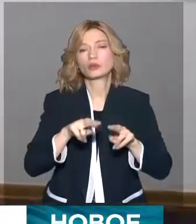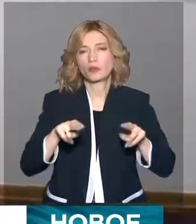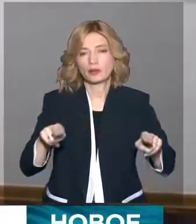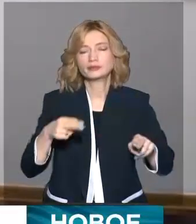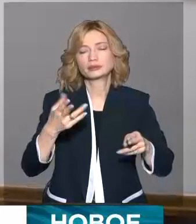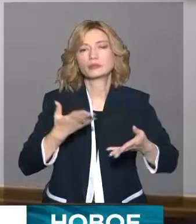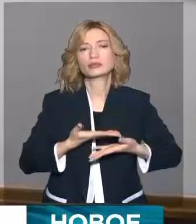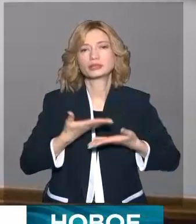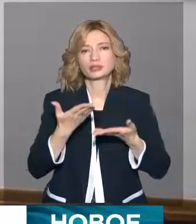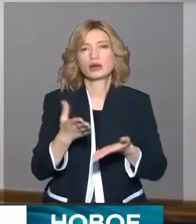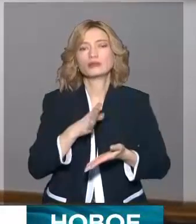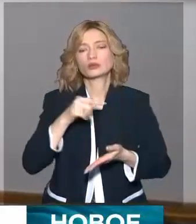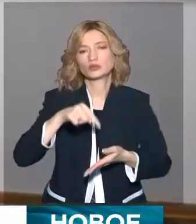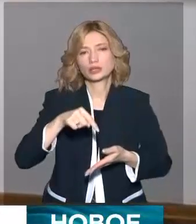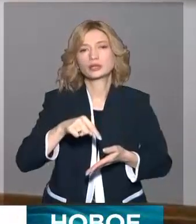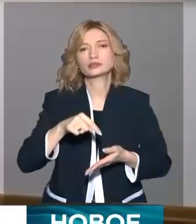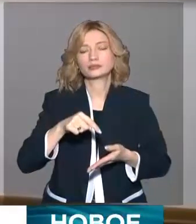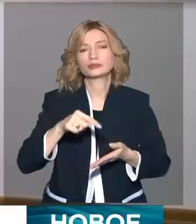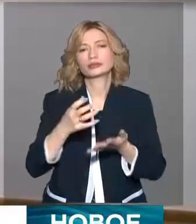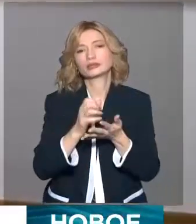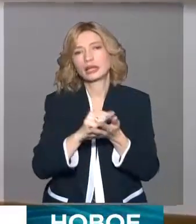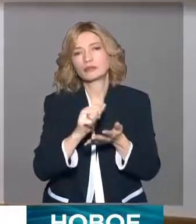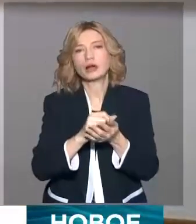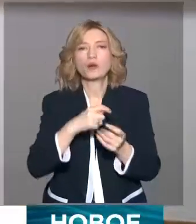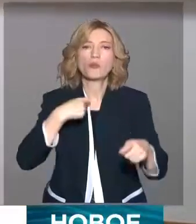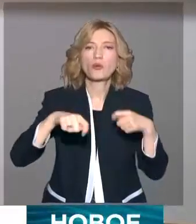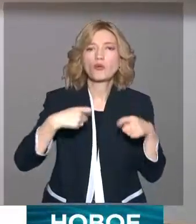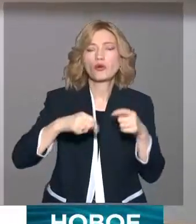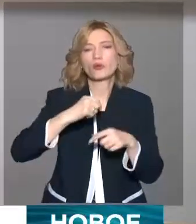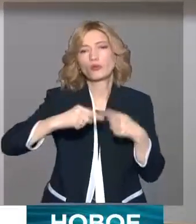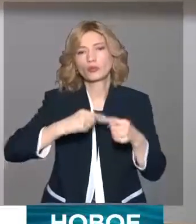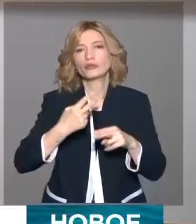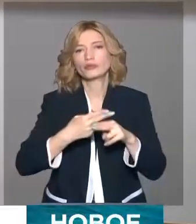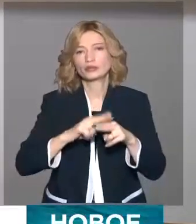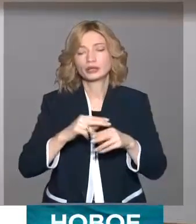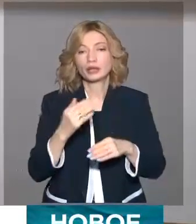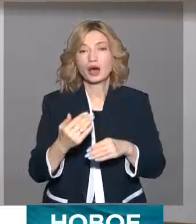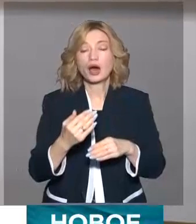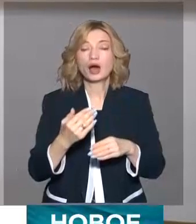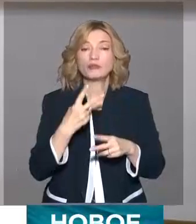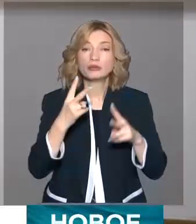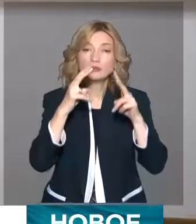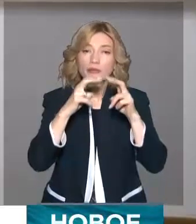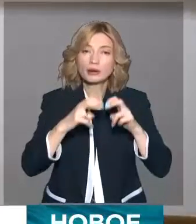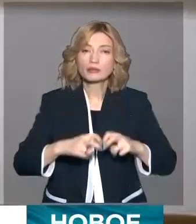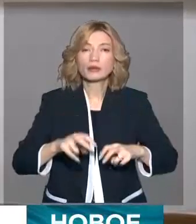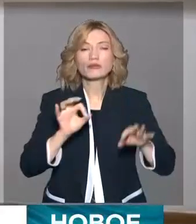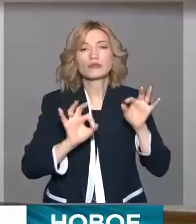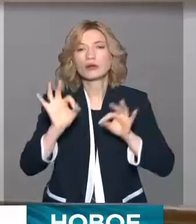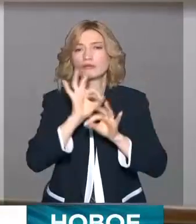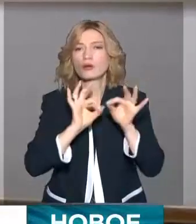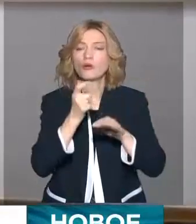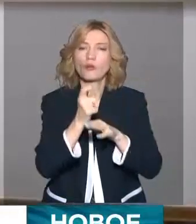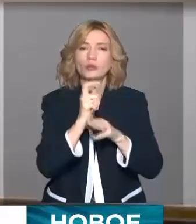петропавловцами, нашими купцами. Нужно сказать, что когда мы изучили этот проект, оказалось, что это очень